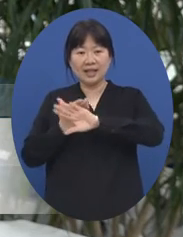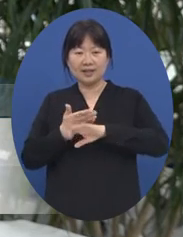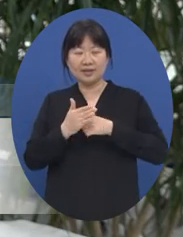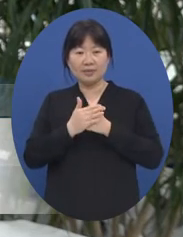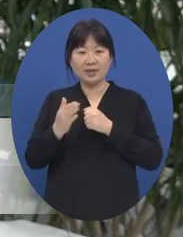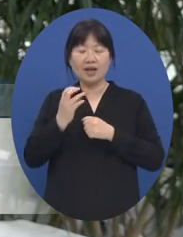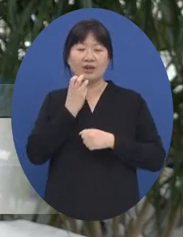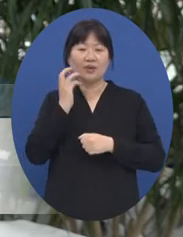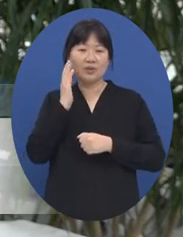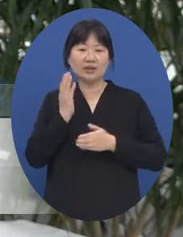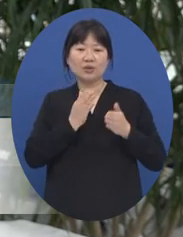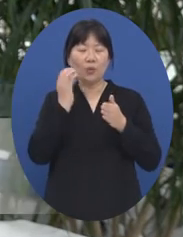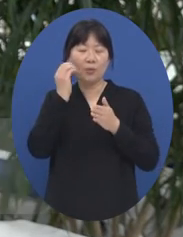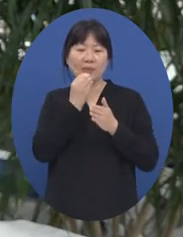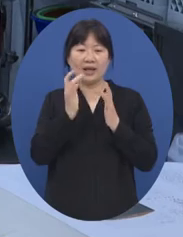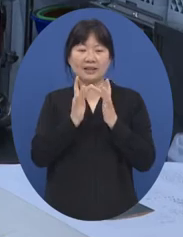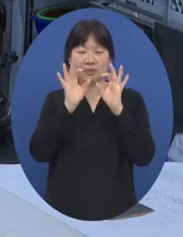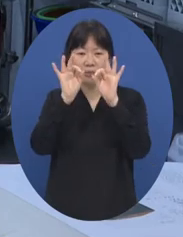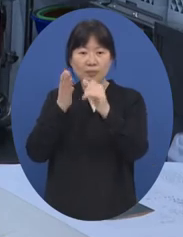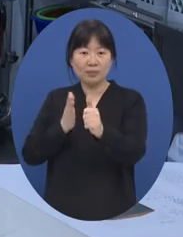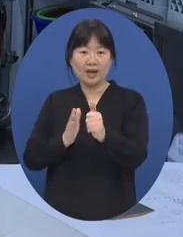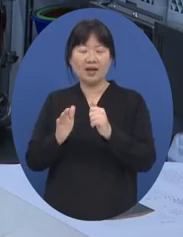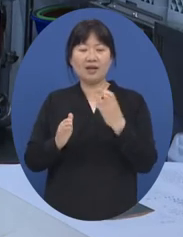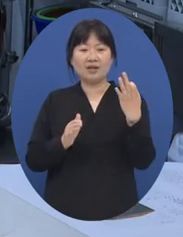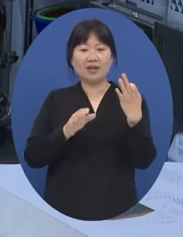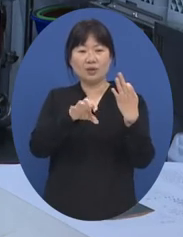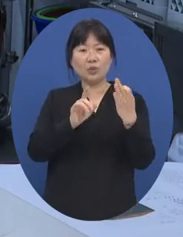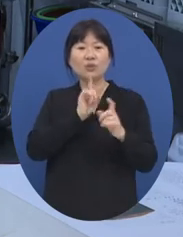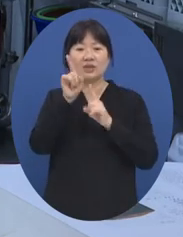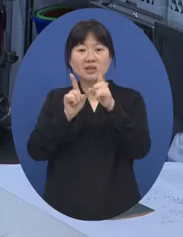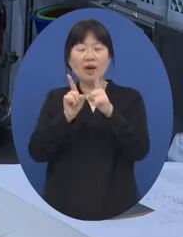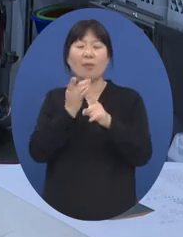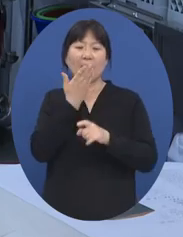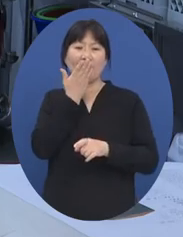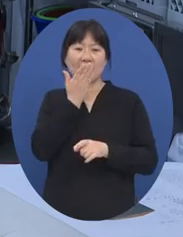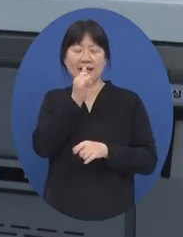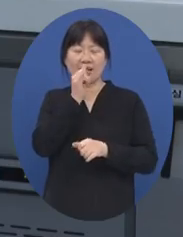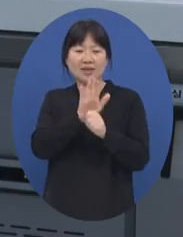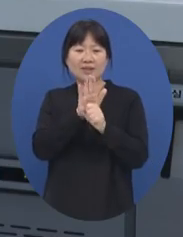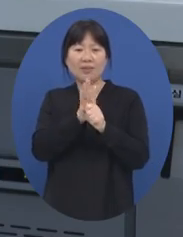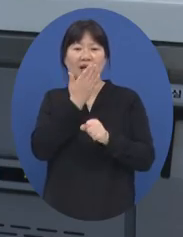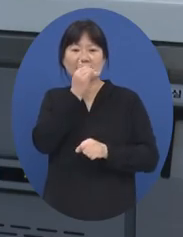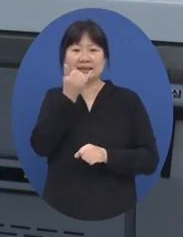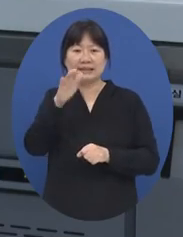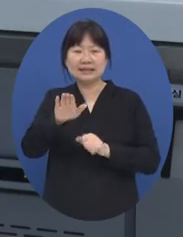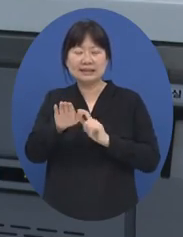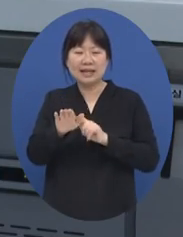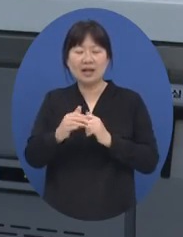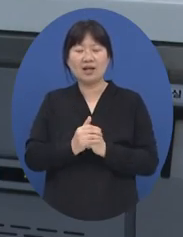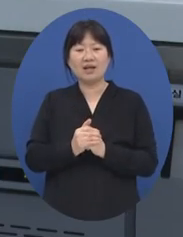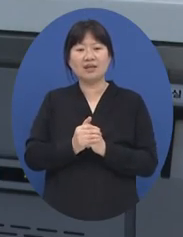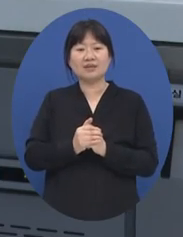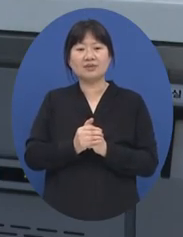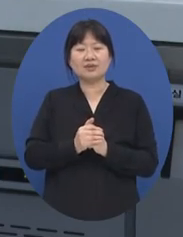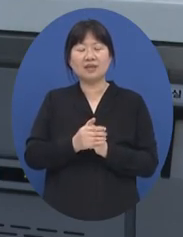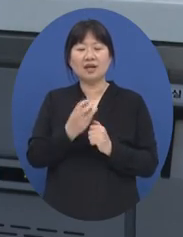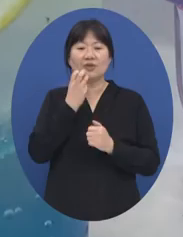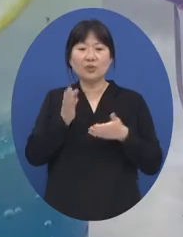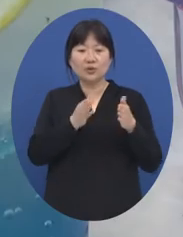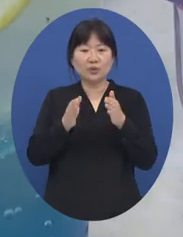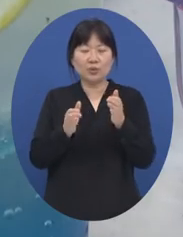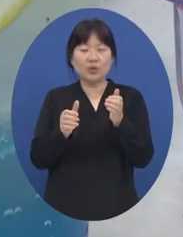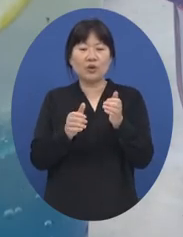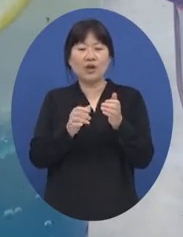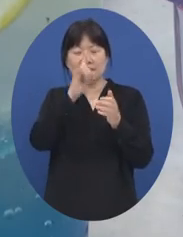상이하므로 경기도 홈페이지에서 공고문을 14곳 내에를 지원할 것으로 보이는데, 선정되면 12 매칭을 통해